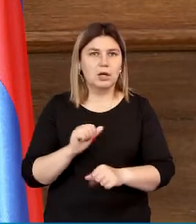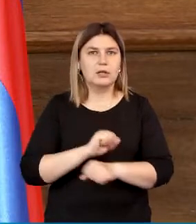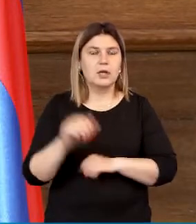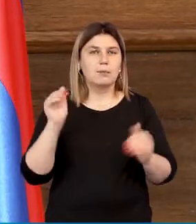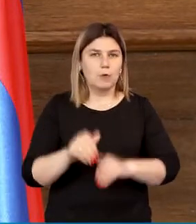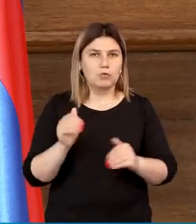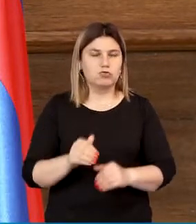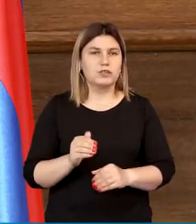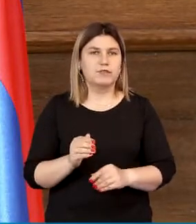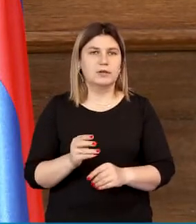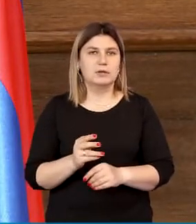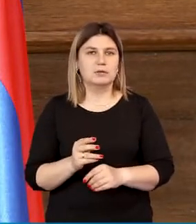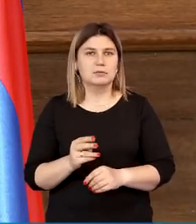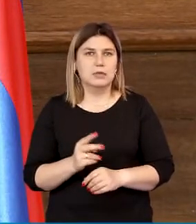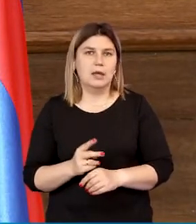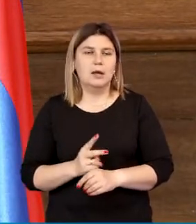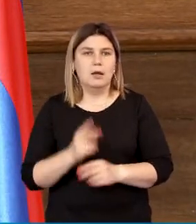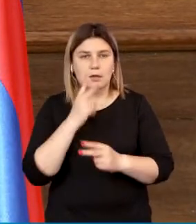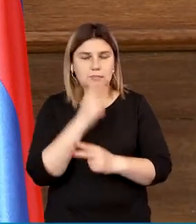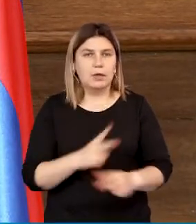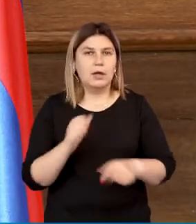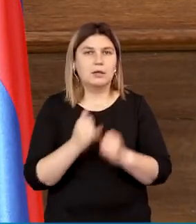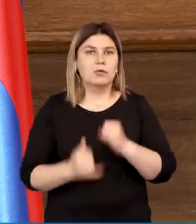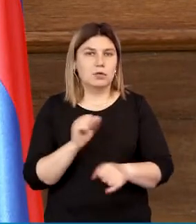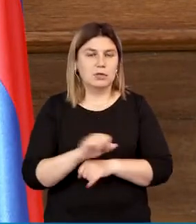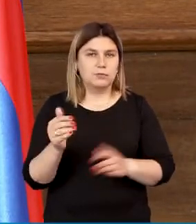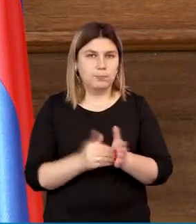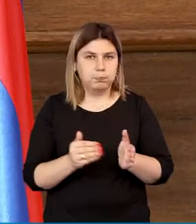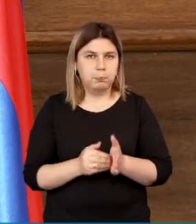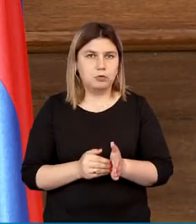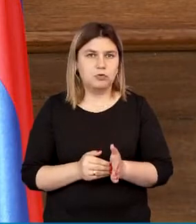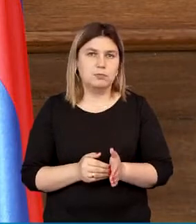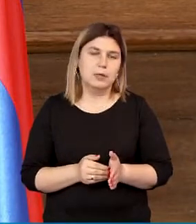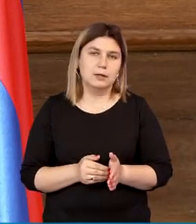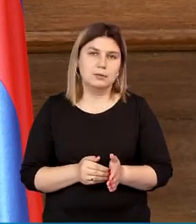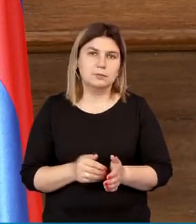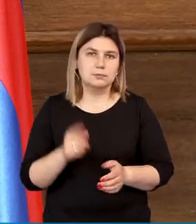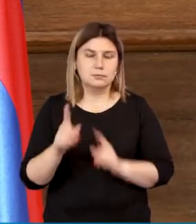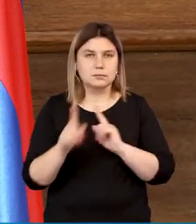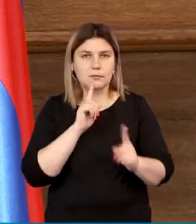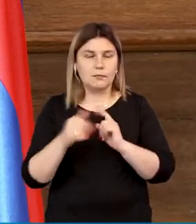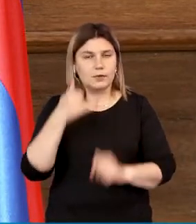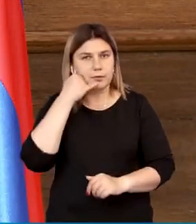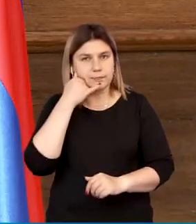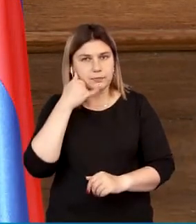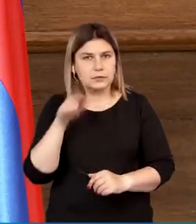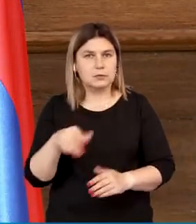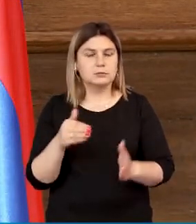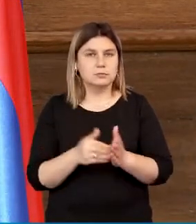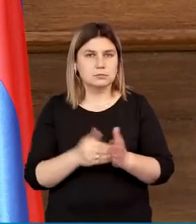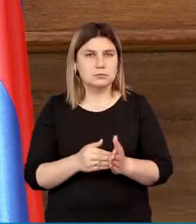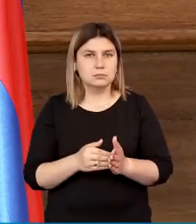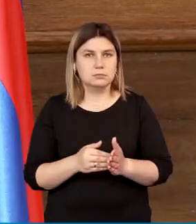również wizyty, jeżeli zachodzi taka potrzeba i w rozmowie telefonicznej taka potrzeba zostanie